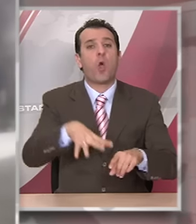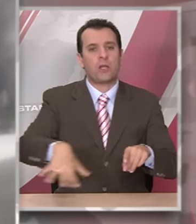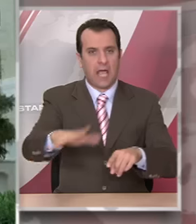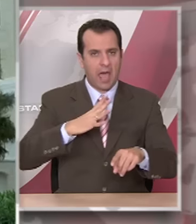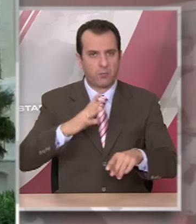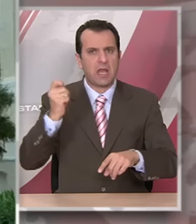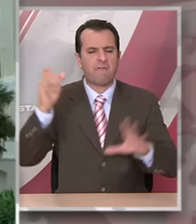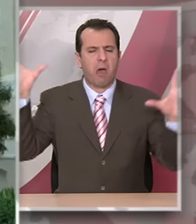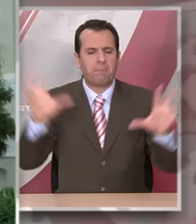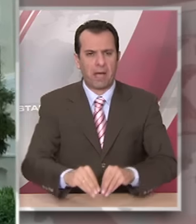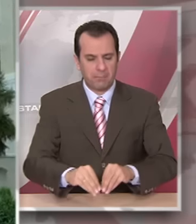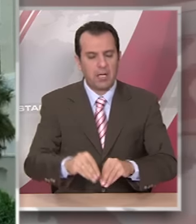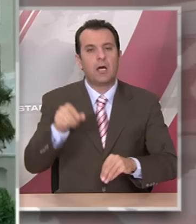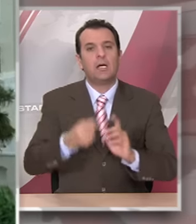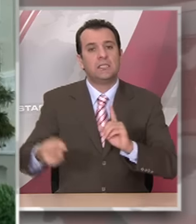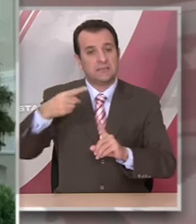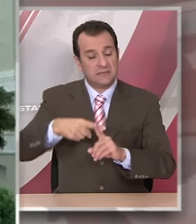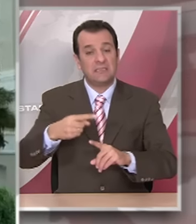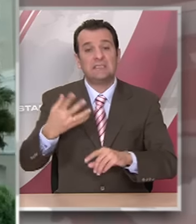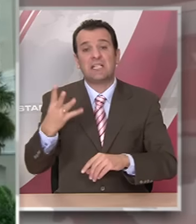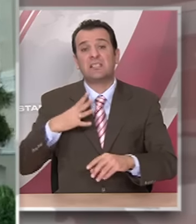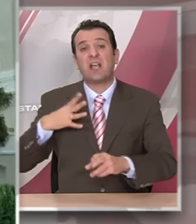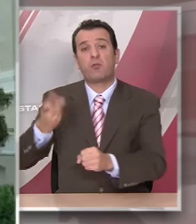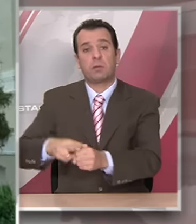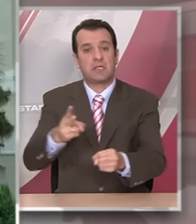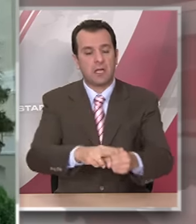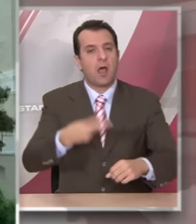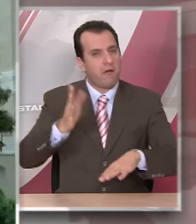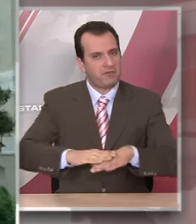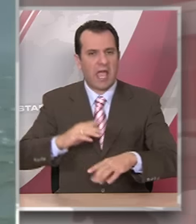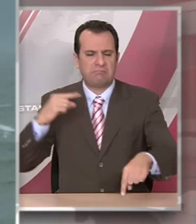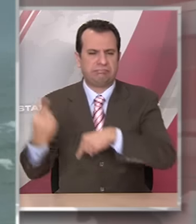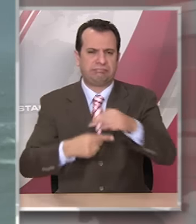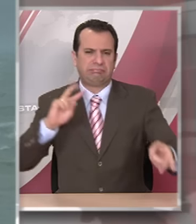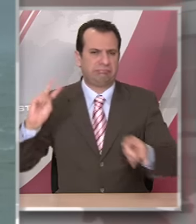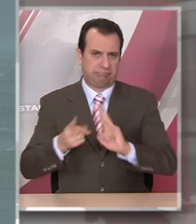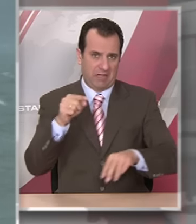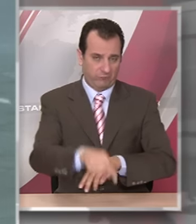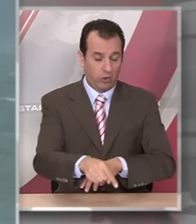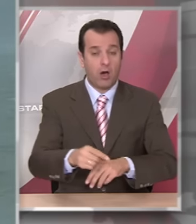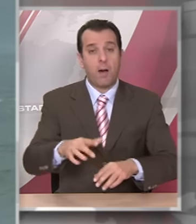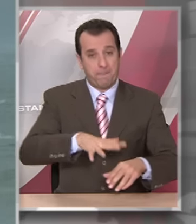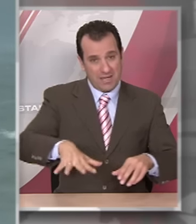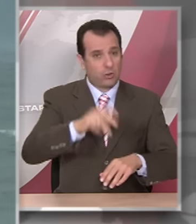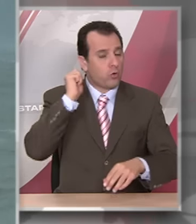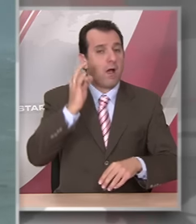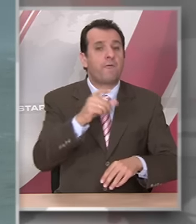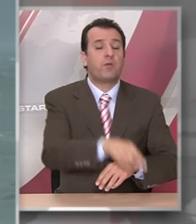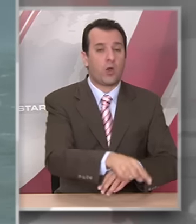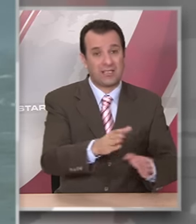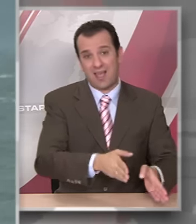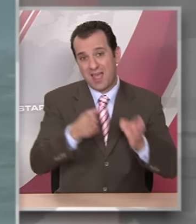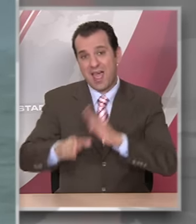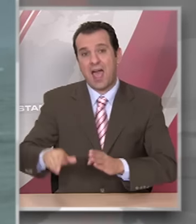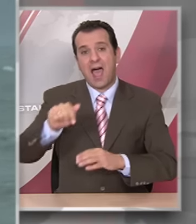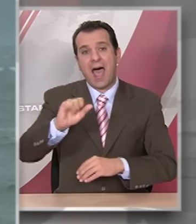χωρίς ηλεκτρικό ρεύμα. Ενώ και 4 θάνατοι, η Ράνια, αποδίδονται στο πέρασμα του φωνικού κυκλώνα μόνο στη Φλόριντα. Πολύ τραγικότερη ωστόσο είναι η